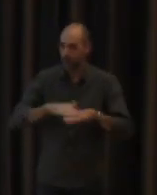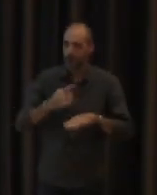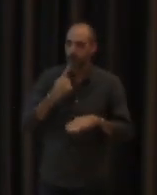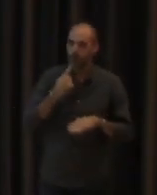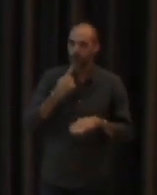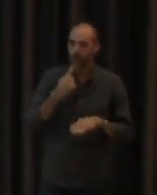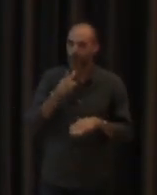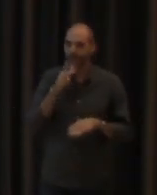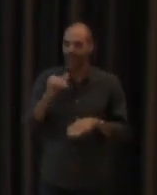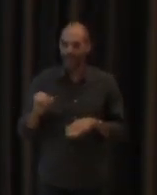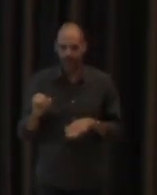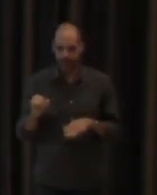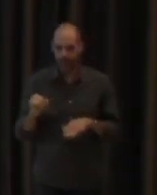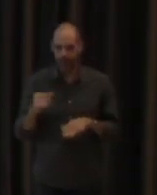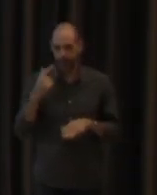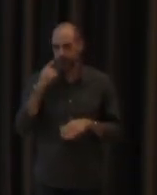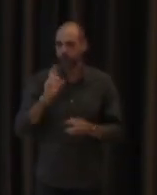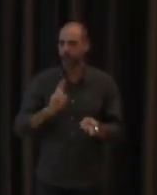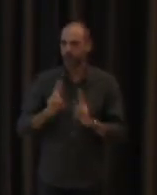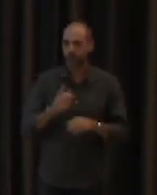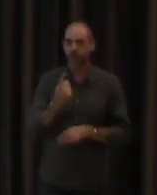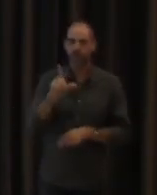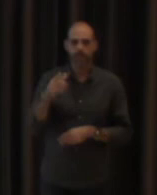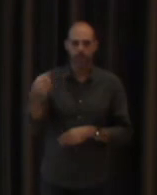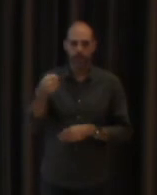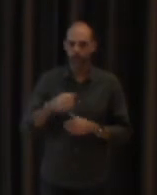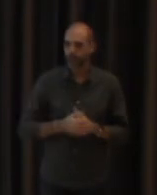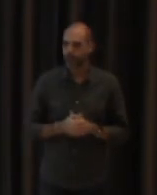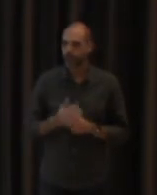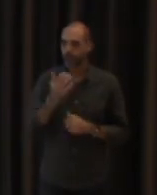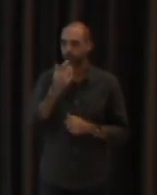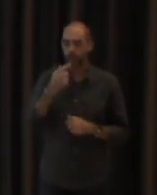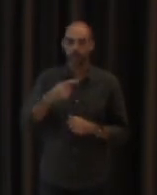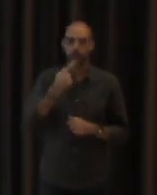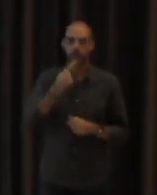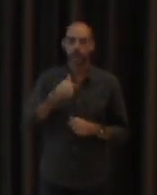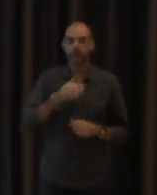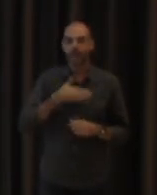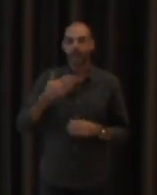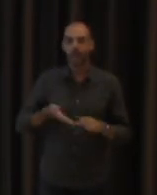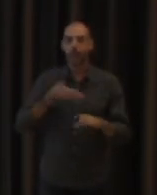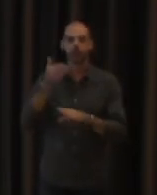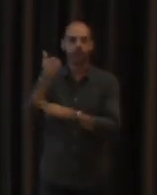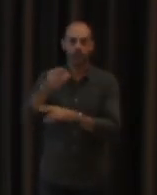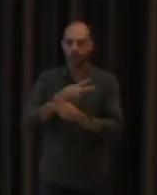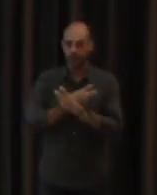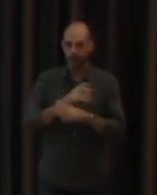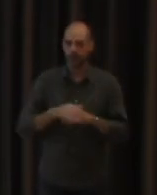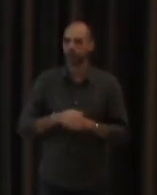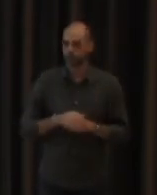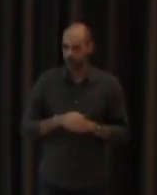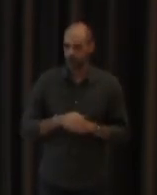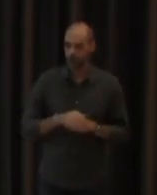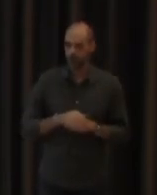pronom i. Vegem-ho en el diàleg de 17A. Si algú diu, volem anar a Viena, podem contestar, ah,